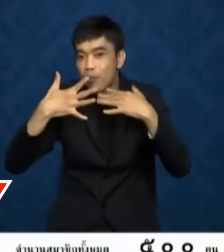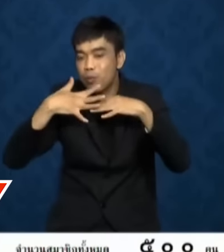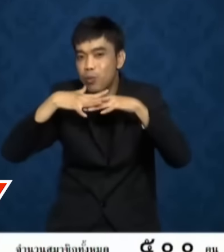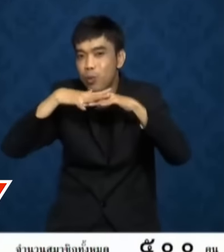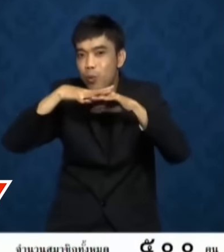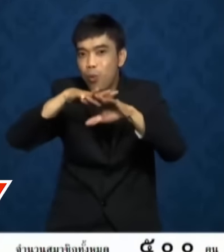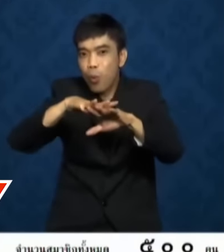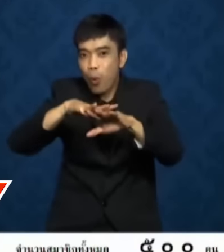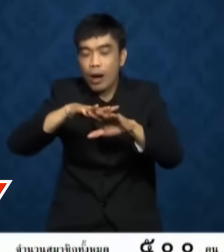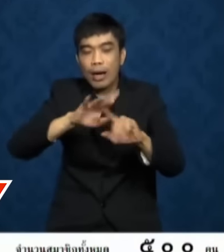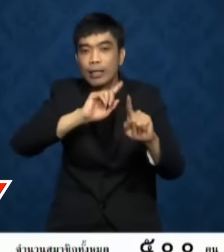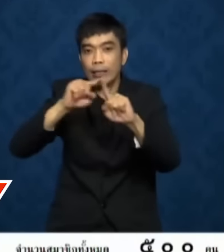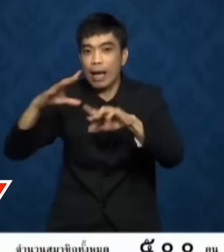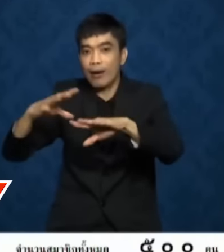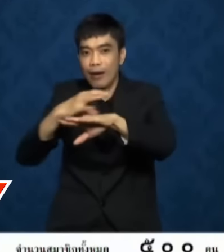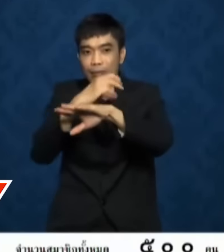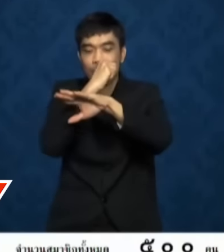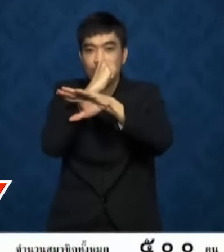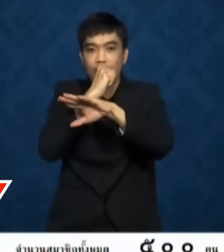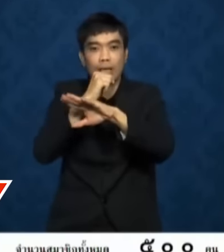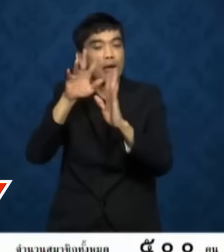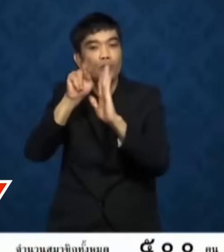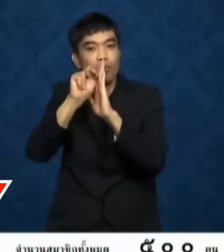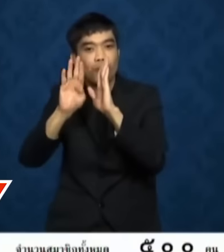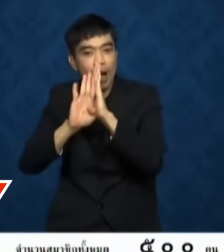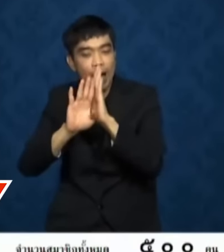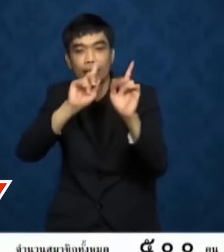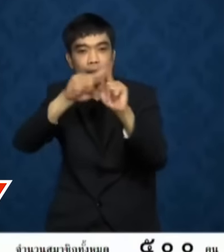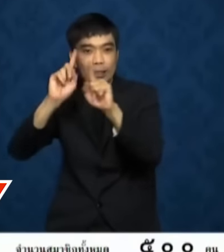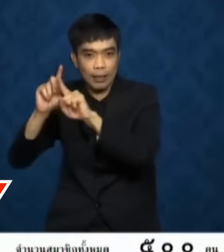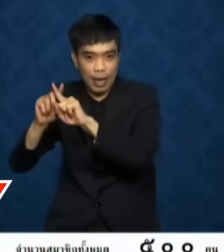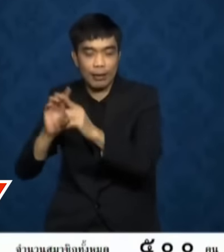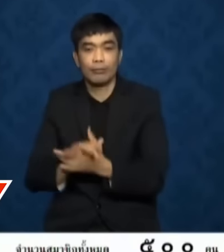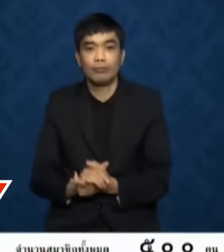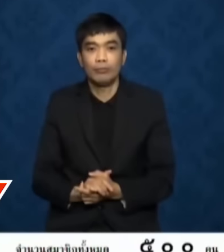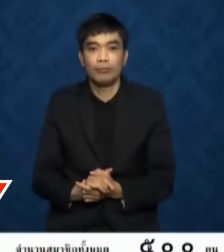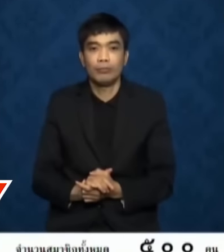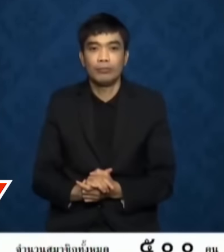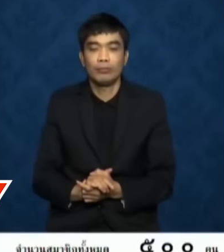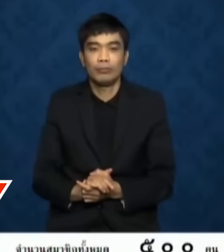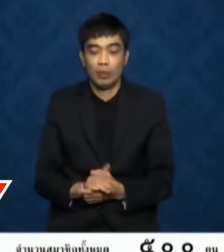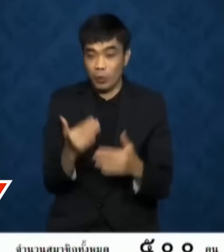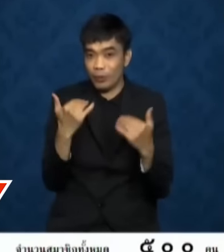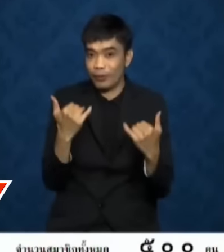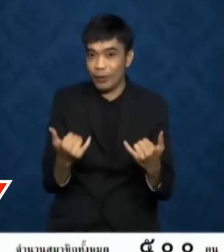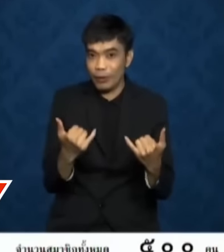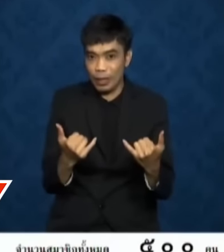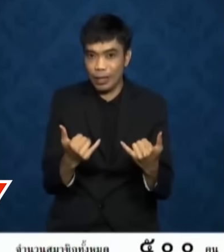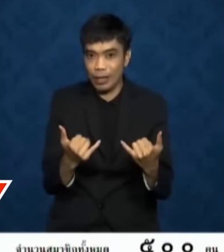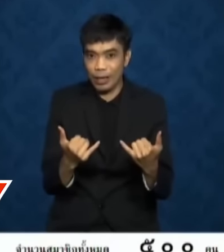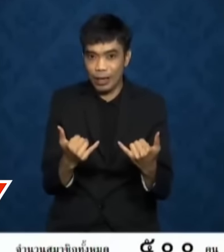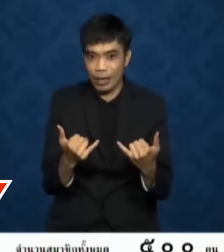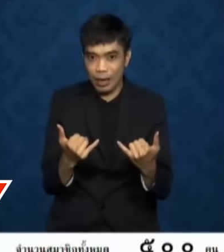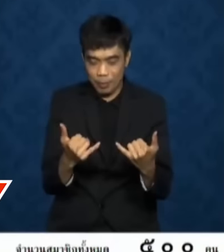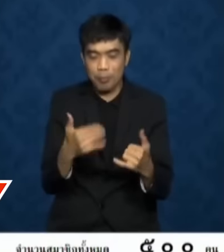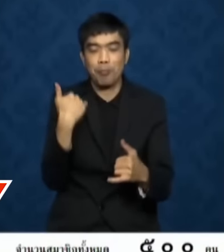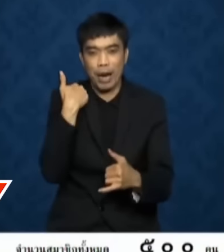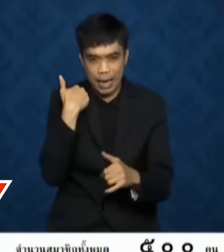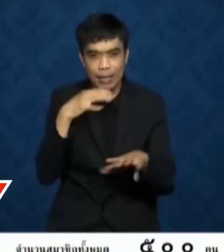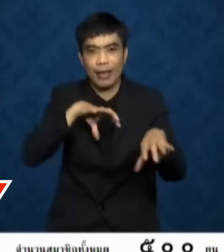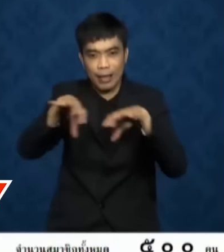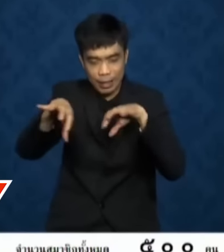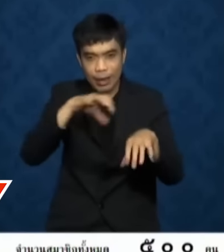ลไกทั่วไปทางการเมืองหรือทางนโยบายจริงอยู่ครับท่านประธานว่าปัจจุบันเราก็มีพื้นที่ดังกล่าวอยู่แล้วมาเกือบ